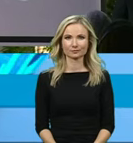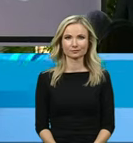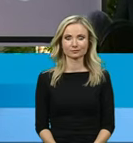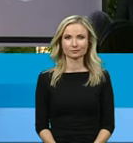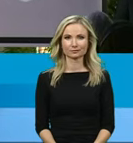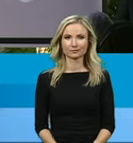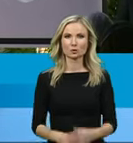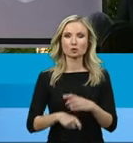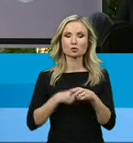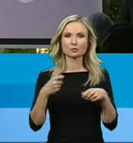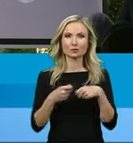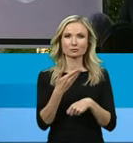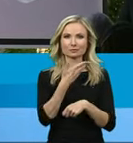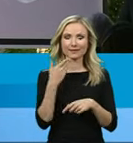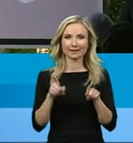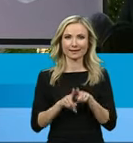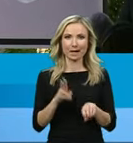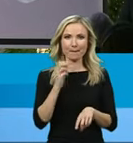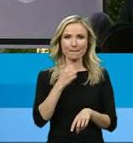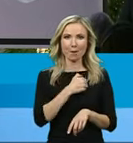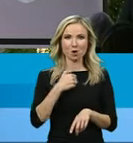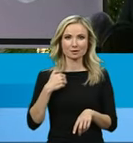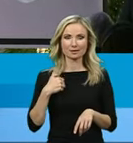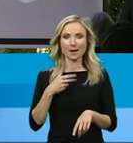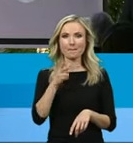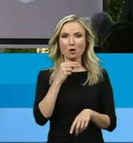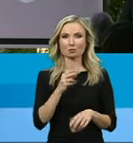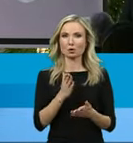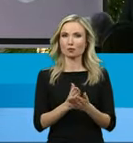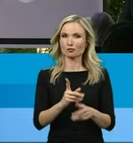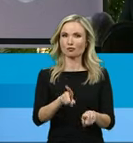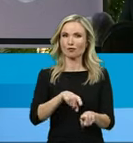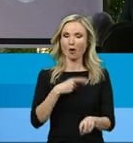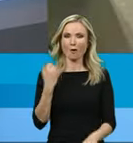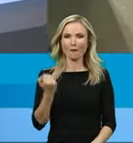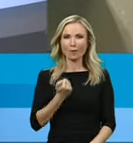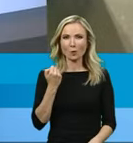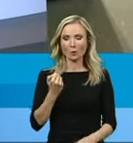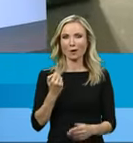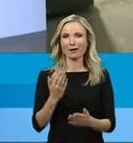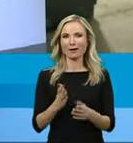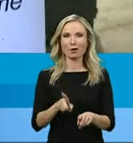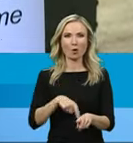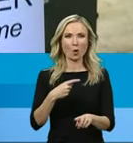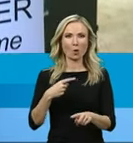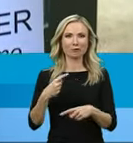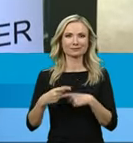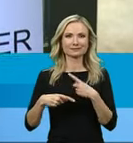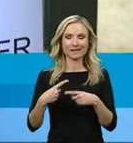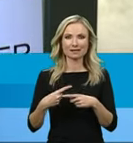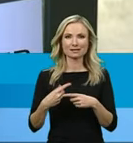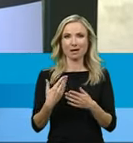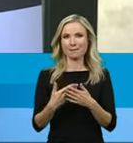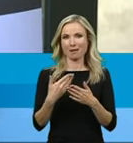Spolupráce české a polské policie má dlouhou tradici a především tato výzva zacílila právě na ty příhraniční